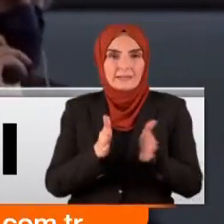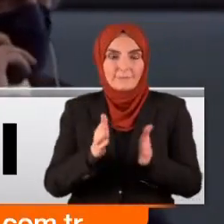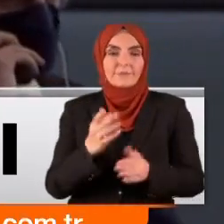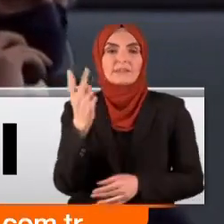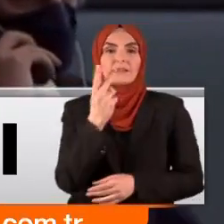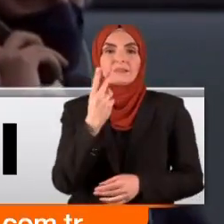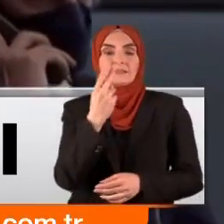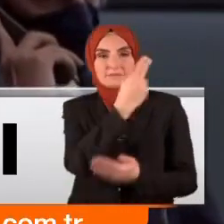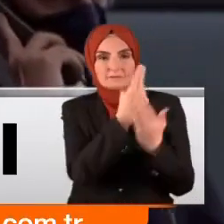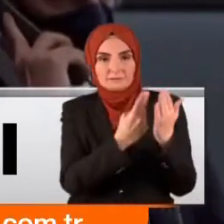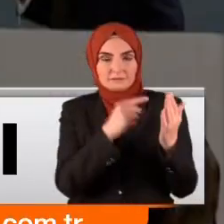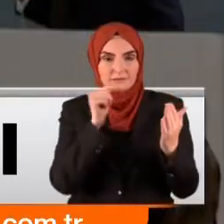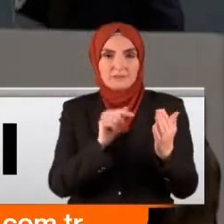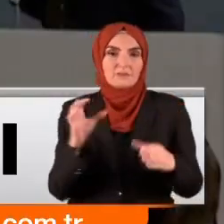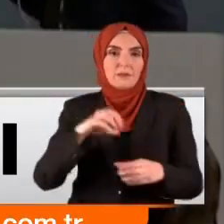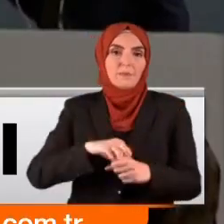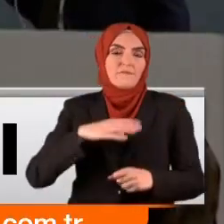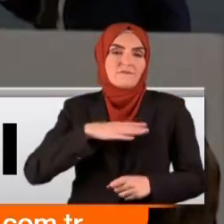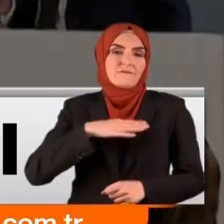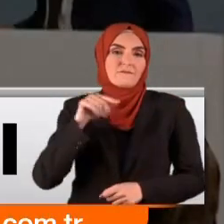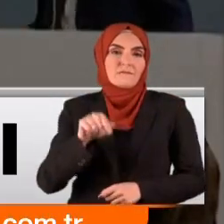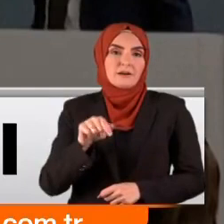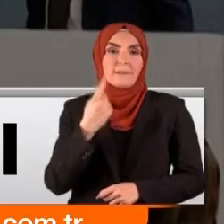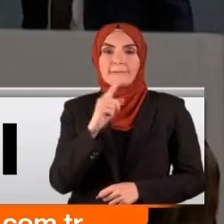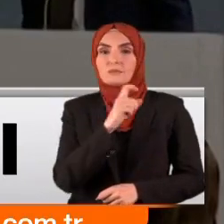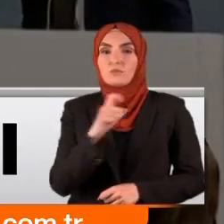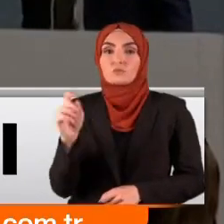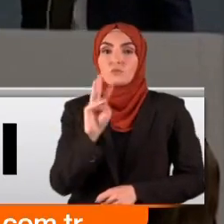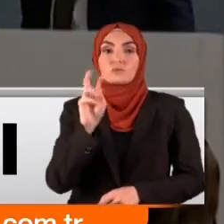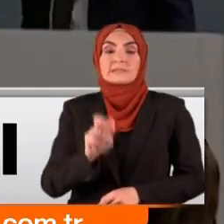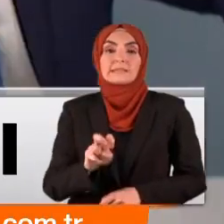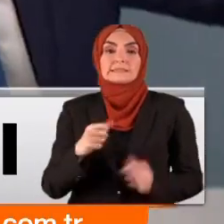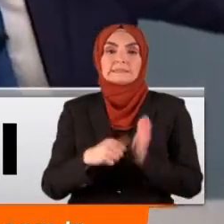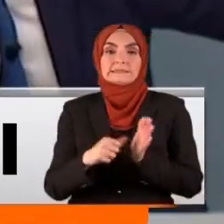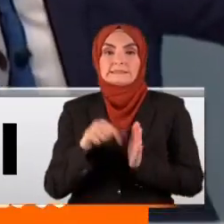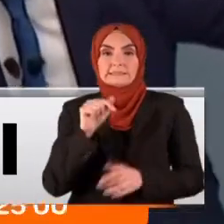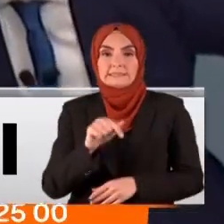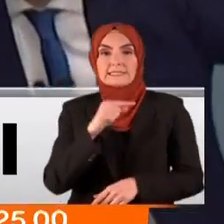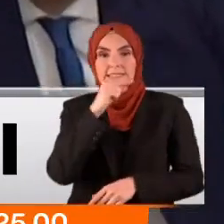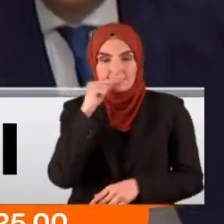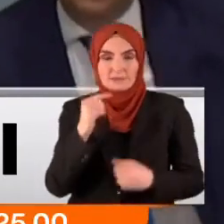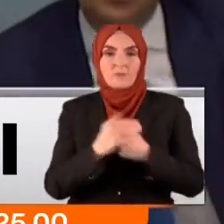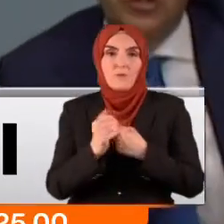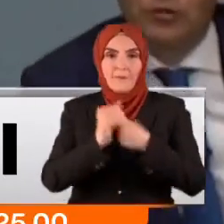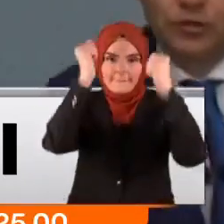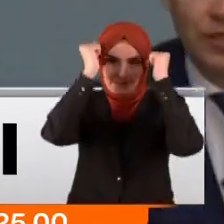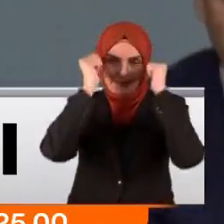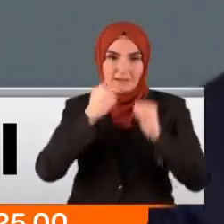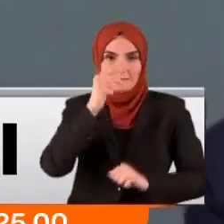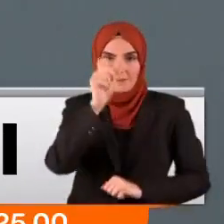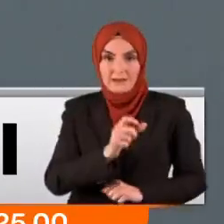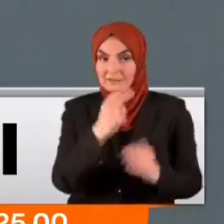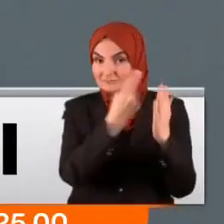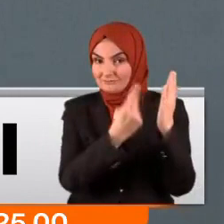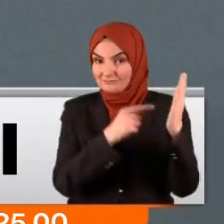ve ilham perisi Mary Teresa Walter'ın yer aldığı 1938 tarihli Kırmızı Turuncu Bereli Kadın tablosu 40,5